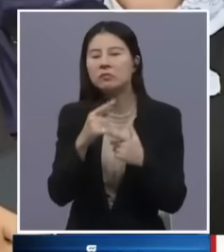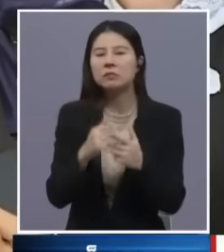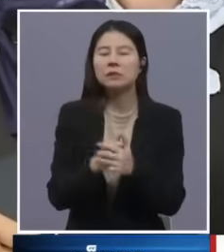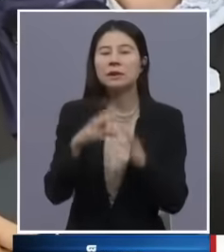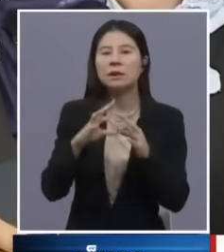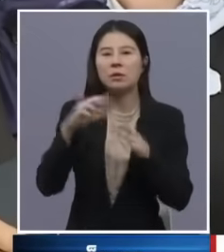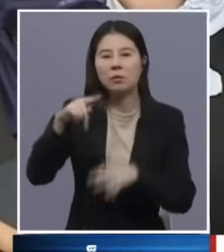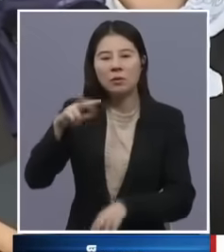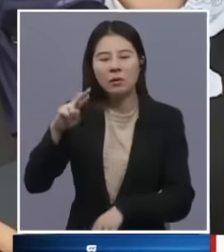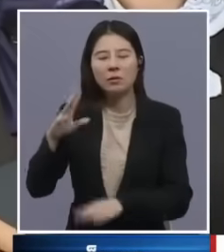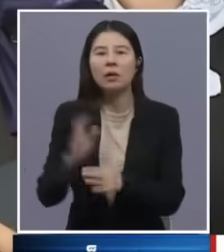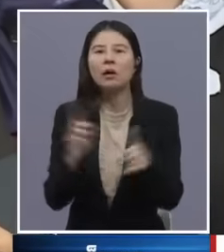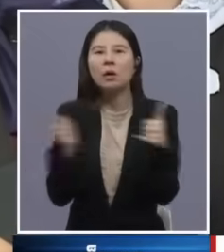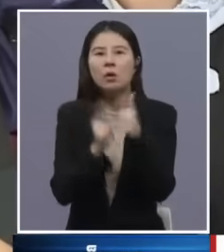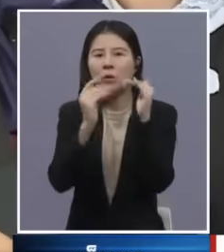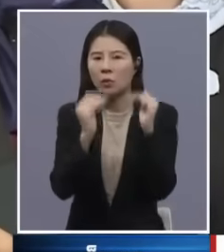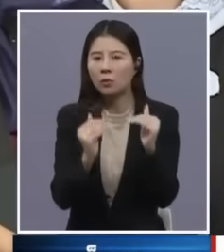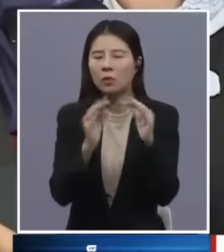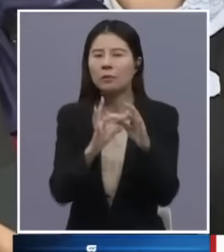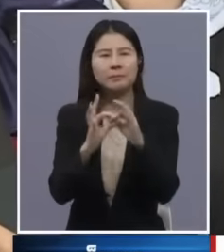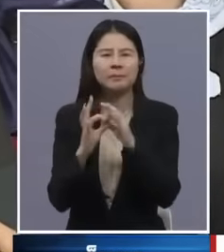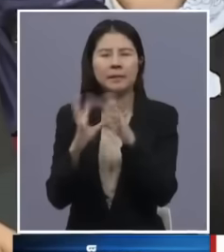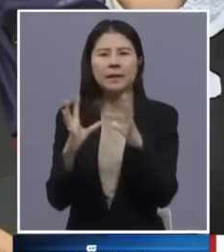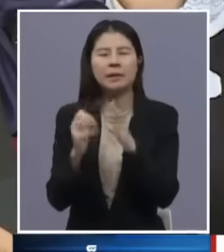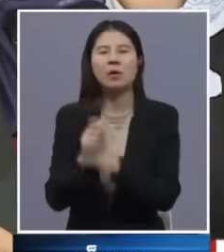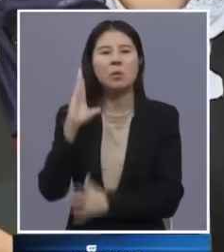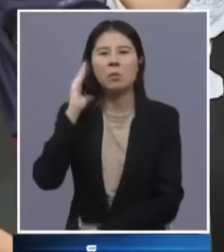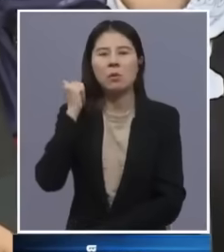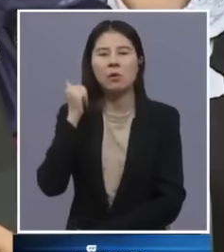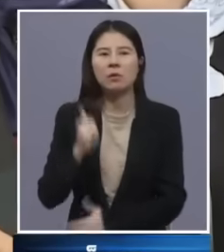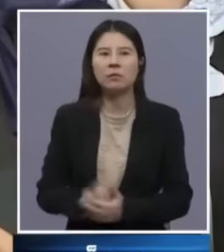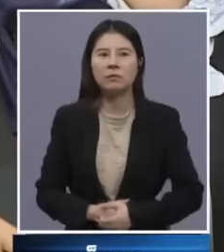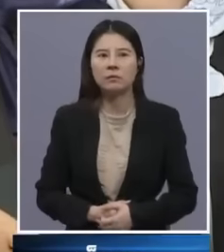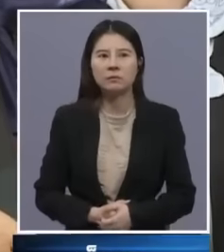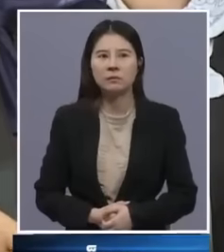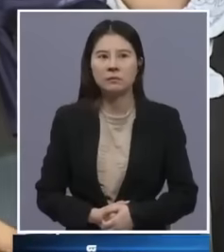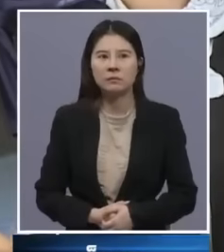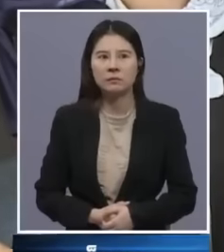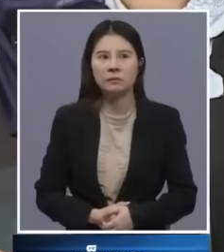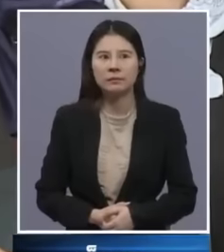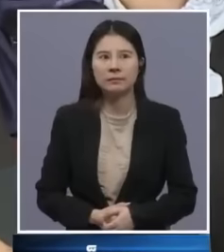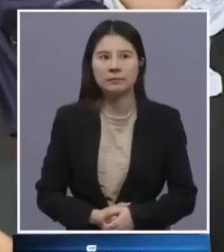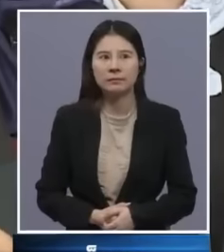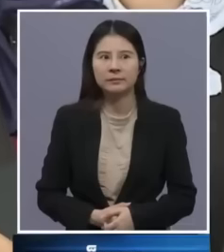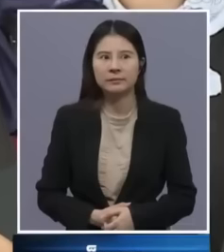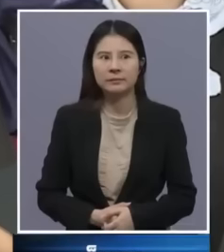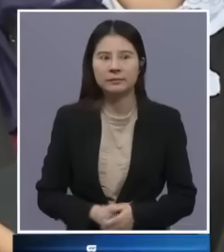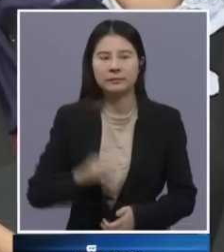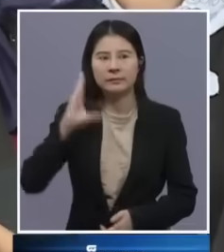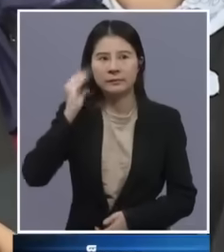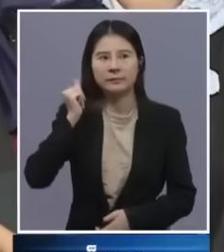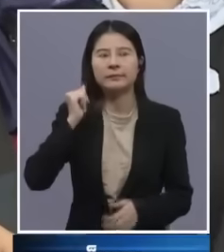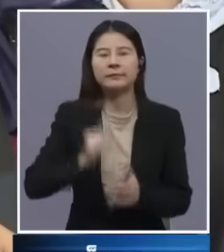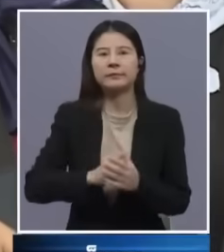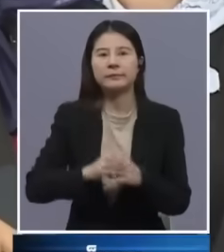องของพรบ.นิรโทษกรรมมาเชื่อมโยงกับคุณพ่อค่ะ ทั้งนี้สิ่งที่ถอดความและสัญญาณจากคุณอุ๊งอิ๊งก็คือว่าคุณพ่อได้รับ